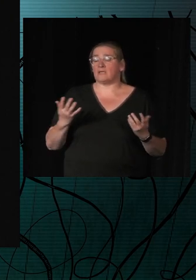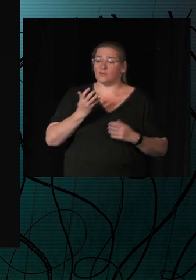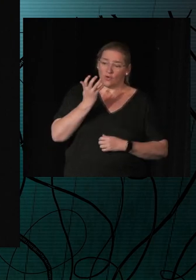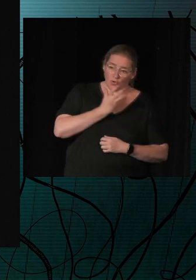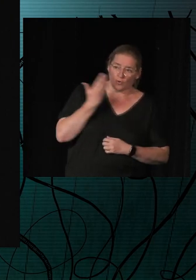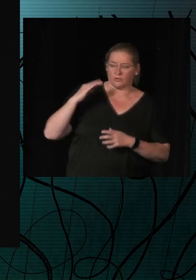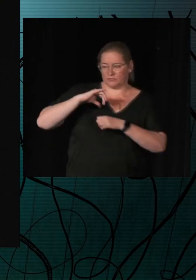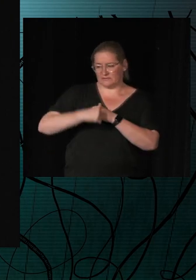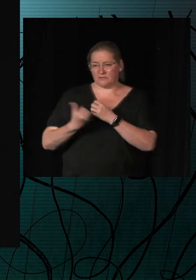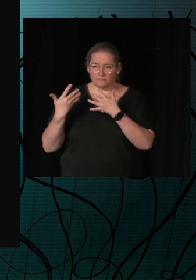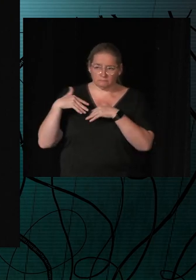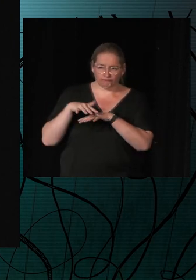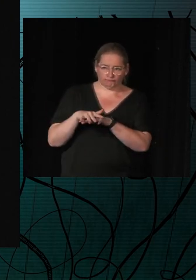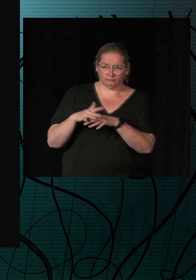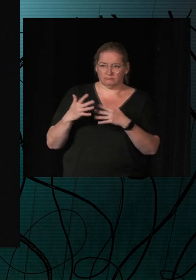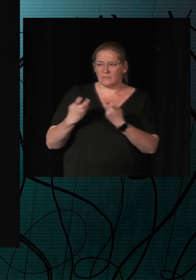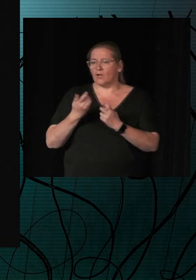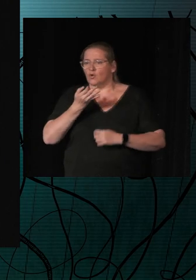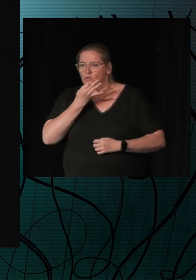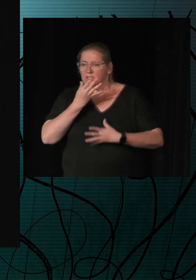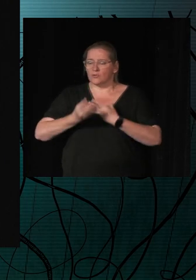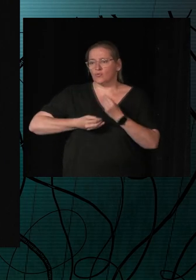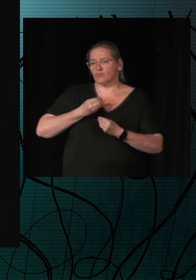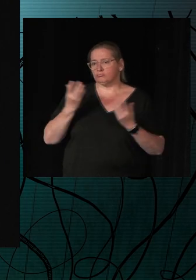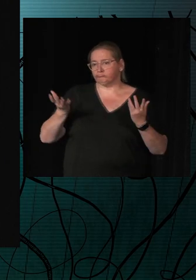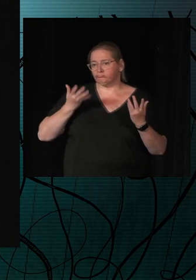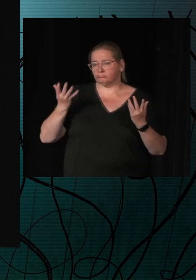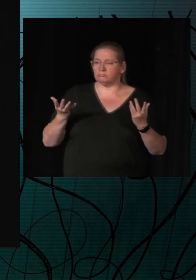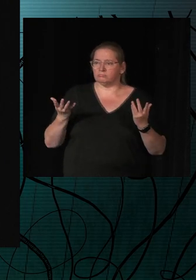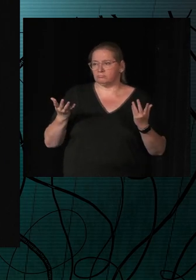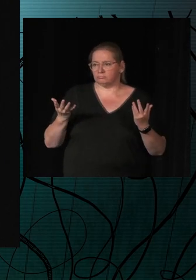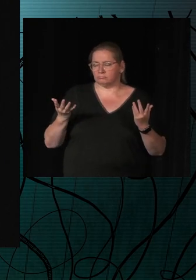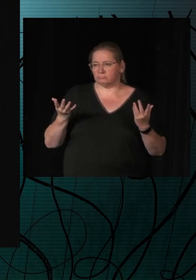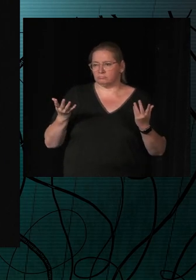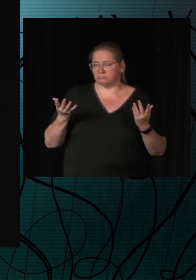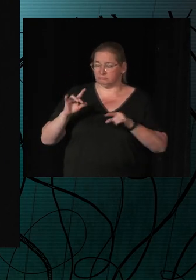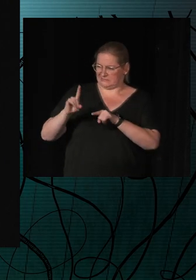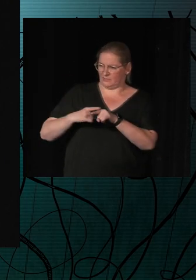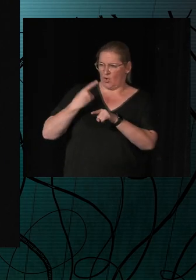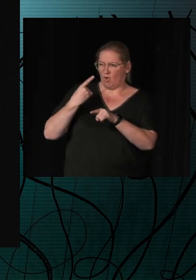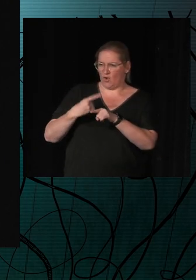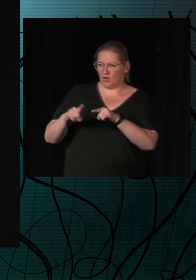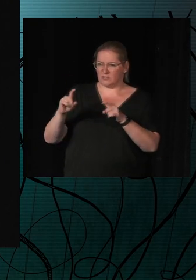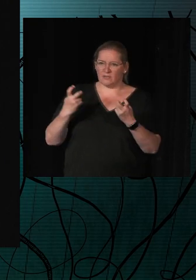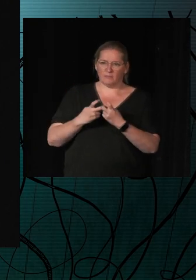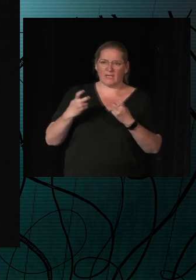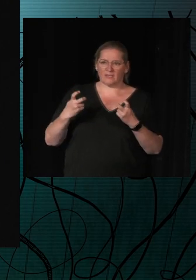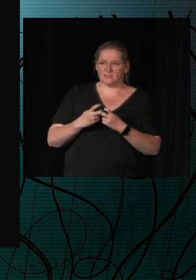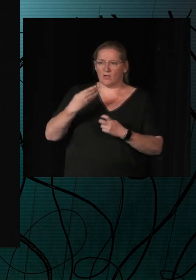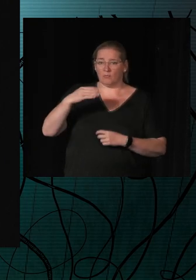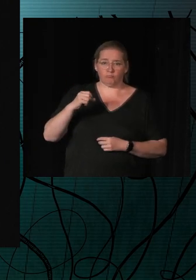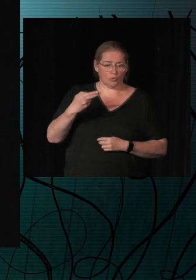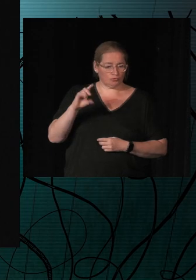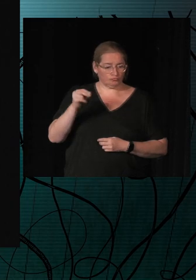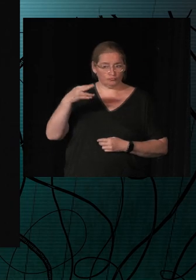peu un peu comique ou ou même juste le le côté étrange le le jeu mondone était était évoqué